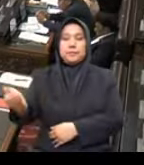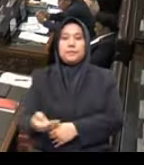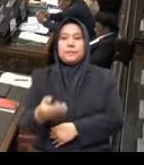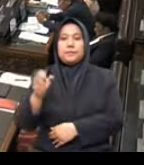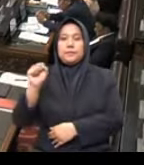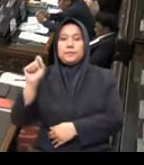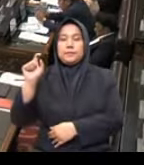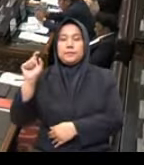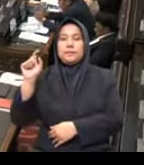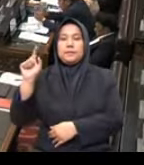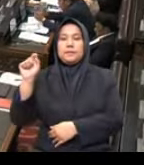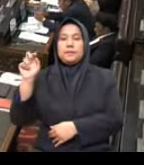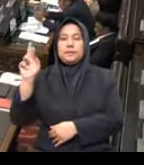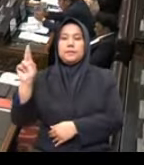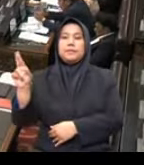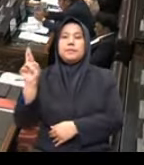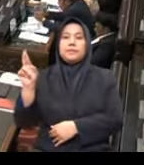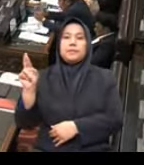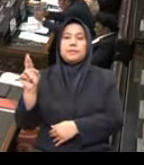bin